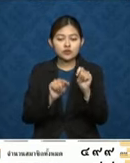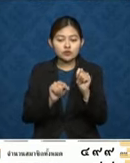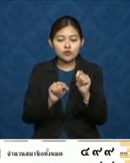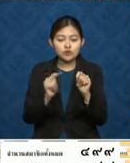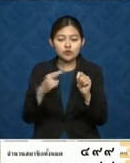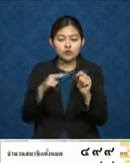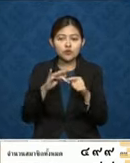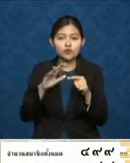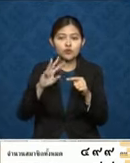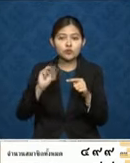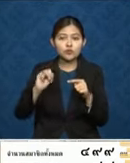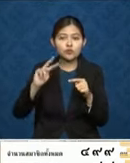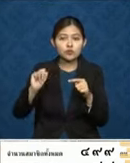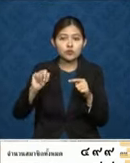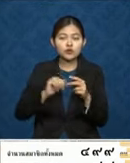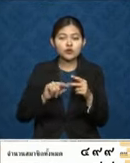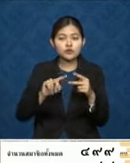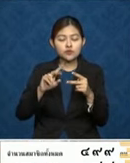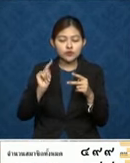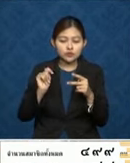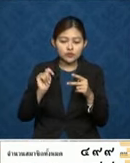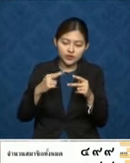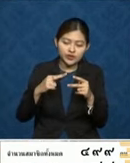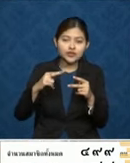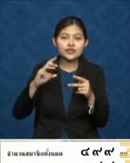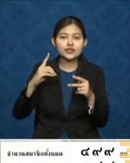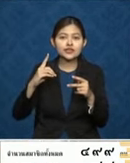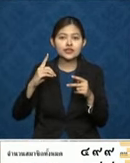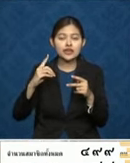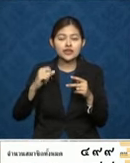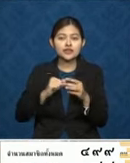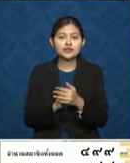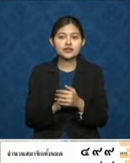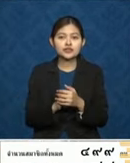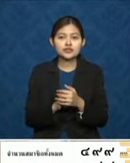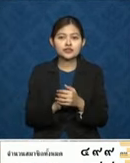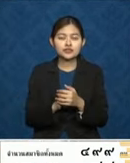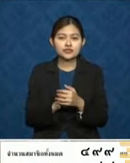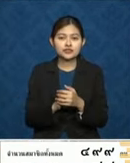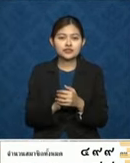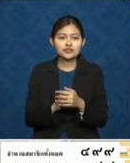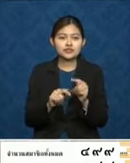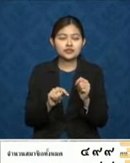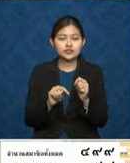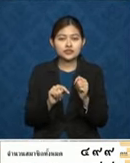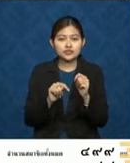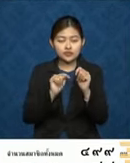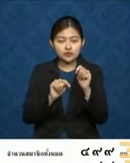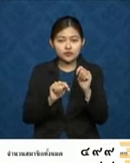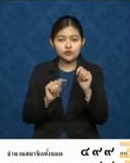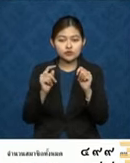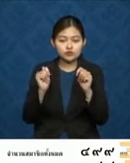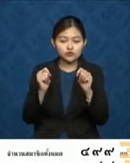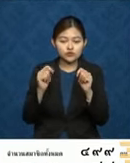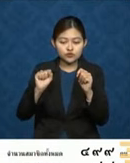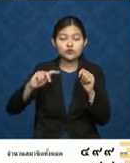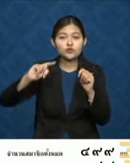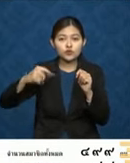มน์ตำบลย่อตำบลพลธรนะครับตำบลสงเปือยตำบลกุดกุง